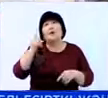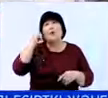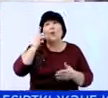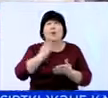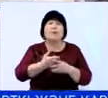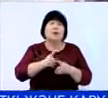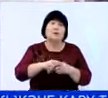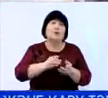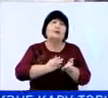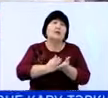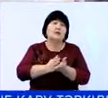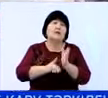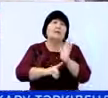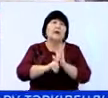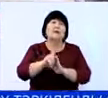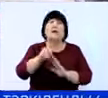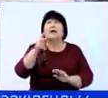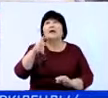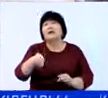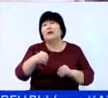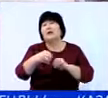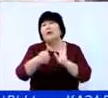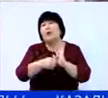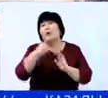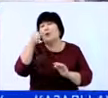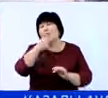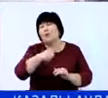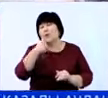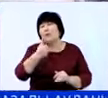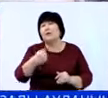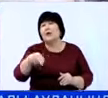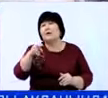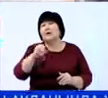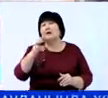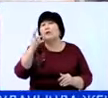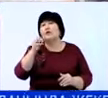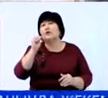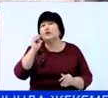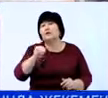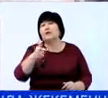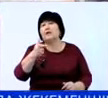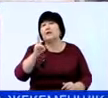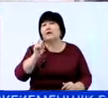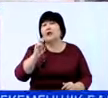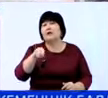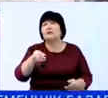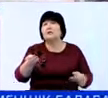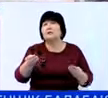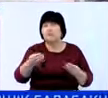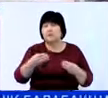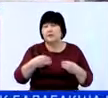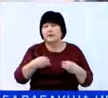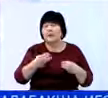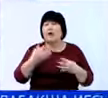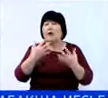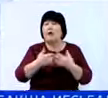осы бағытта бастадым. 2016 жылы дамуда қатысқан кезде 300 мың грант берді, 300 мың грантқа маған